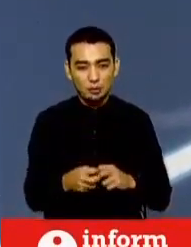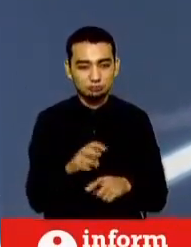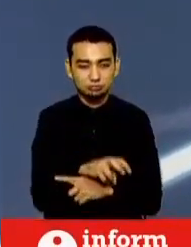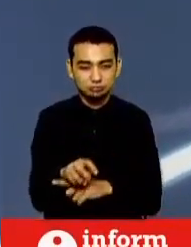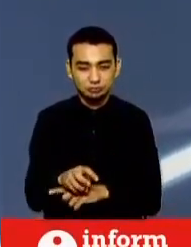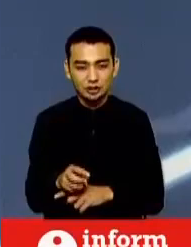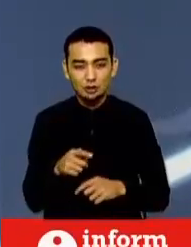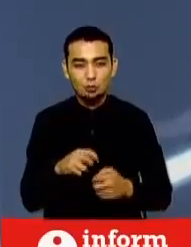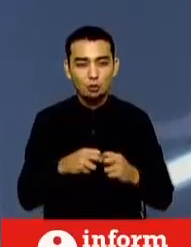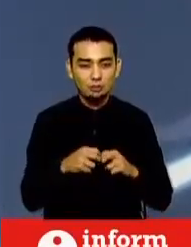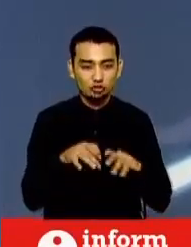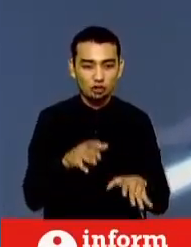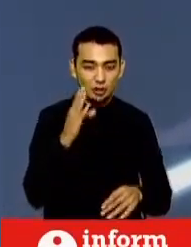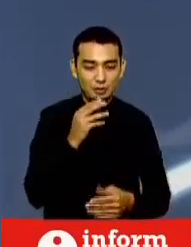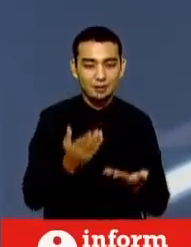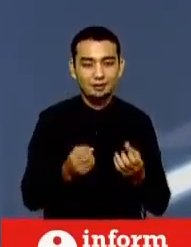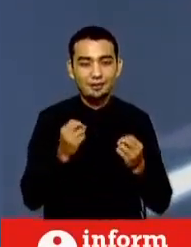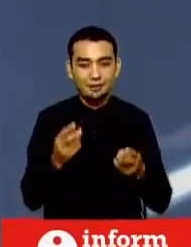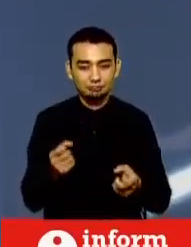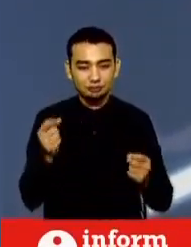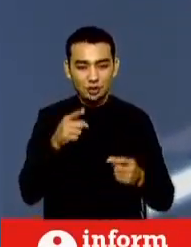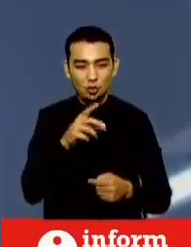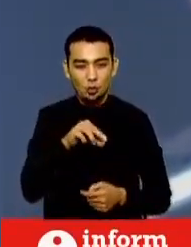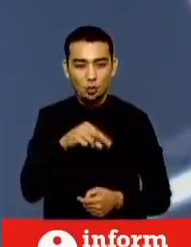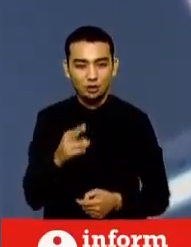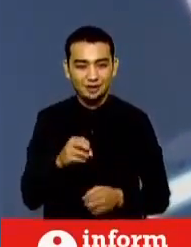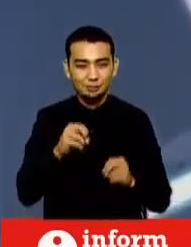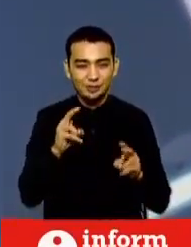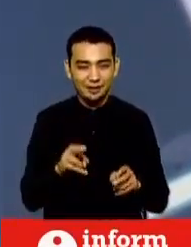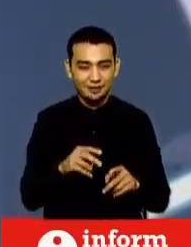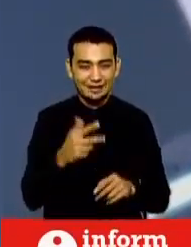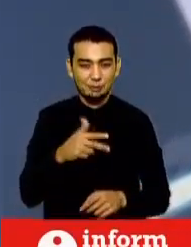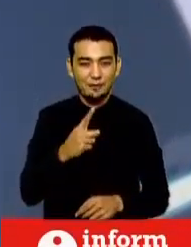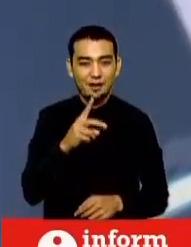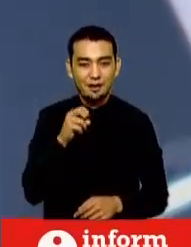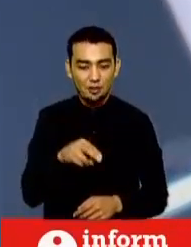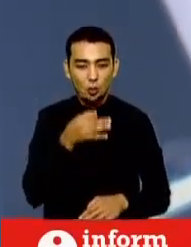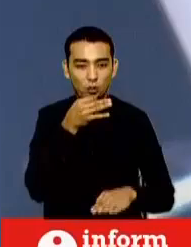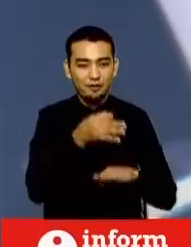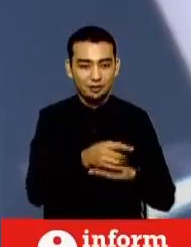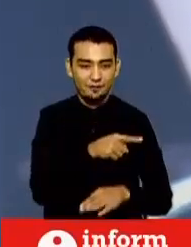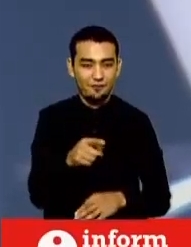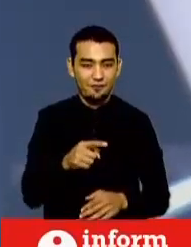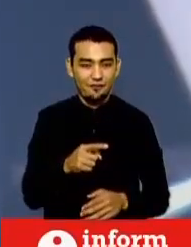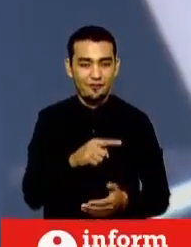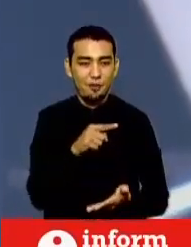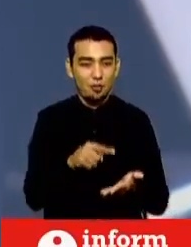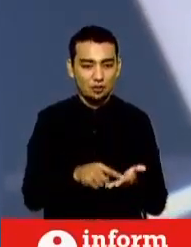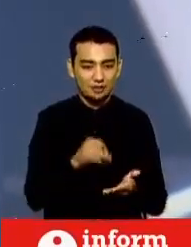обо всём этом узнаете если просканируете qr-код корреспонденты портала информиро ответят на ваши вопросы в данном